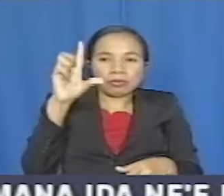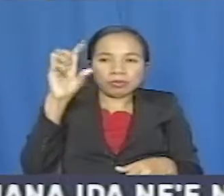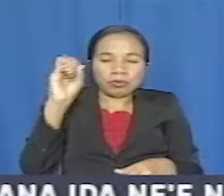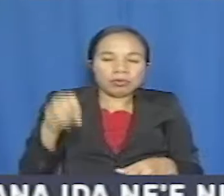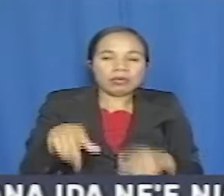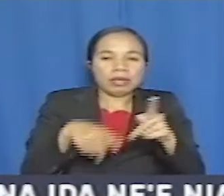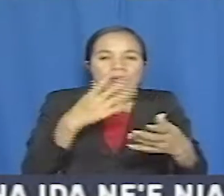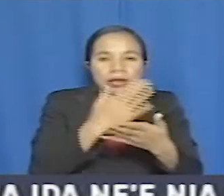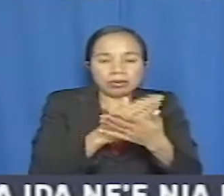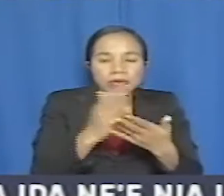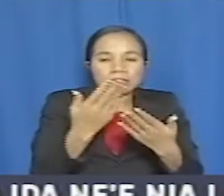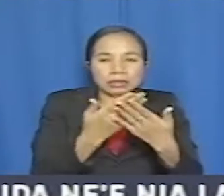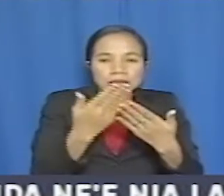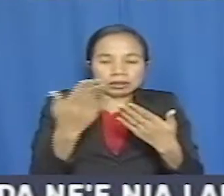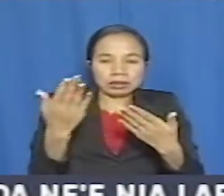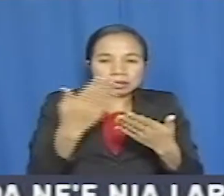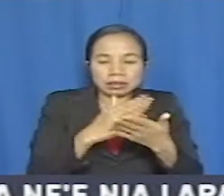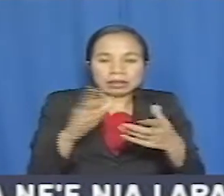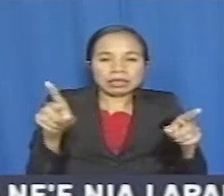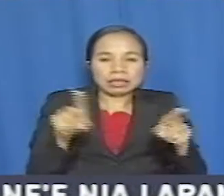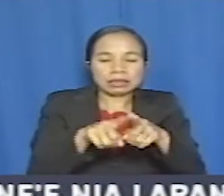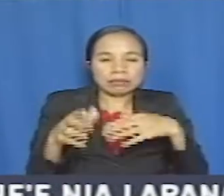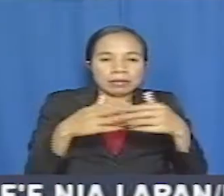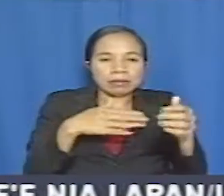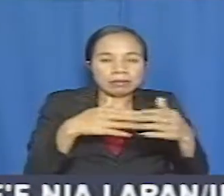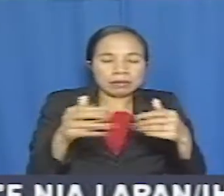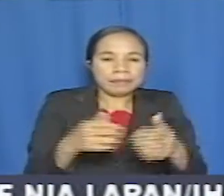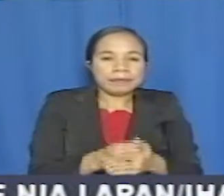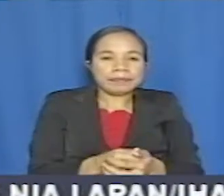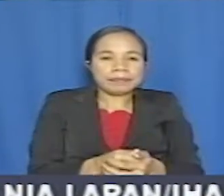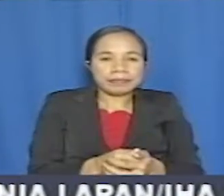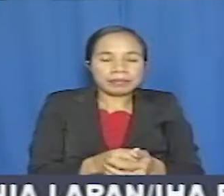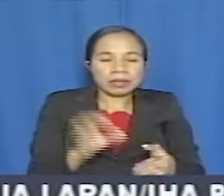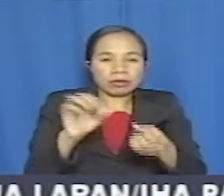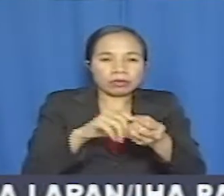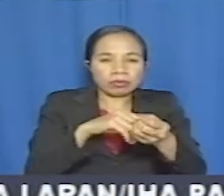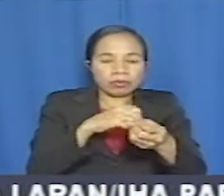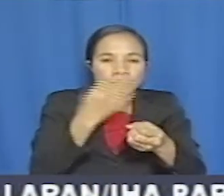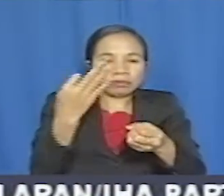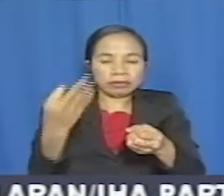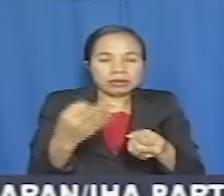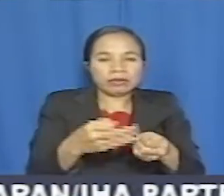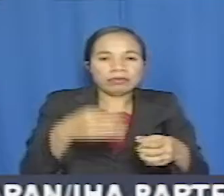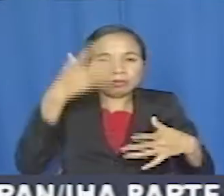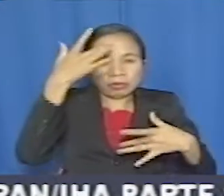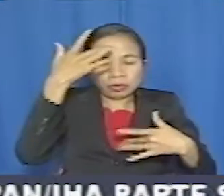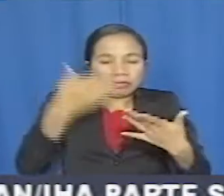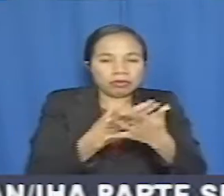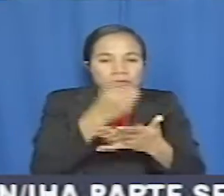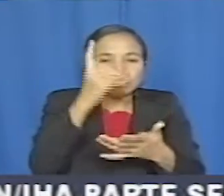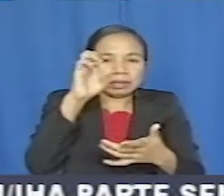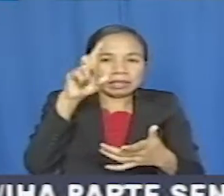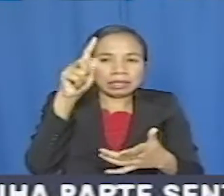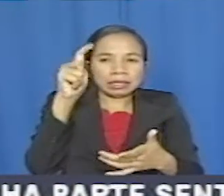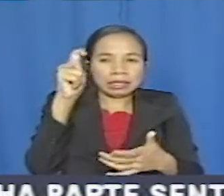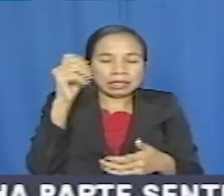sira sosa sasang hanes sambai bain. Covid varianti delta de ema mai hola ansa bai bain. Da